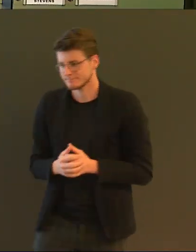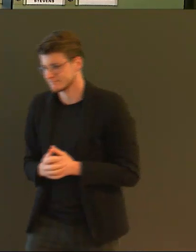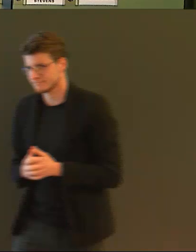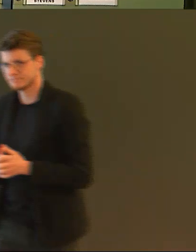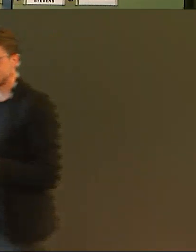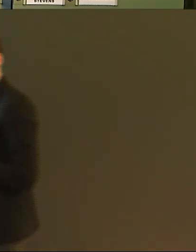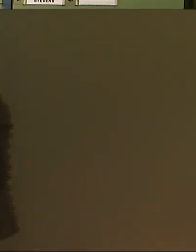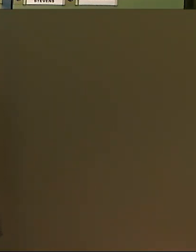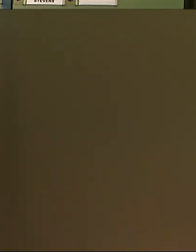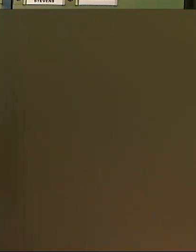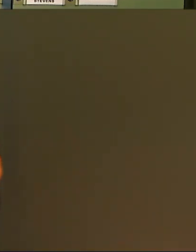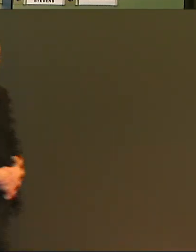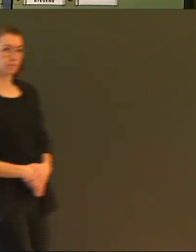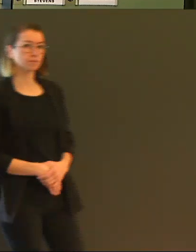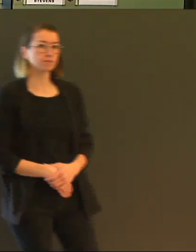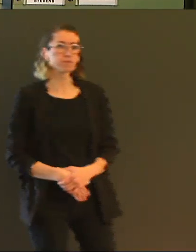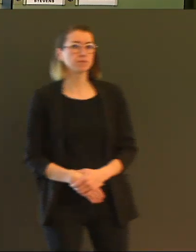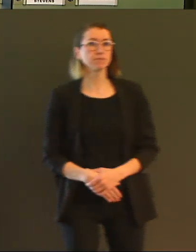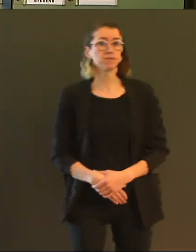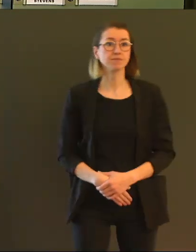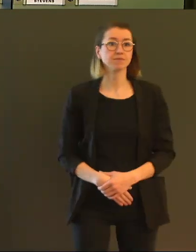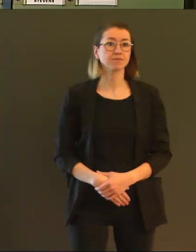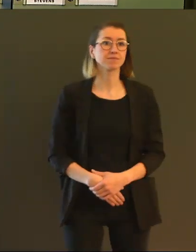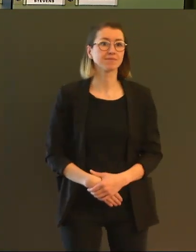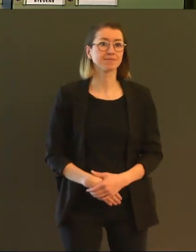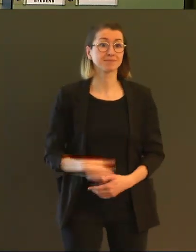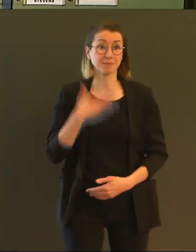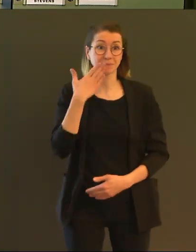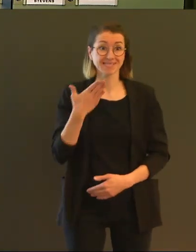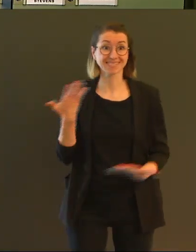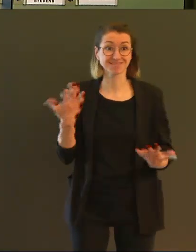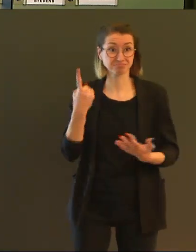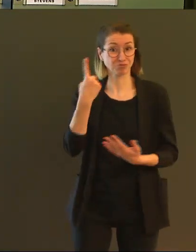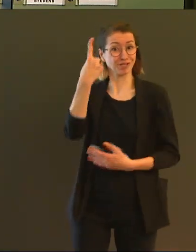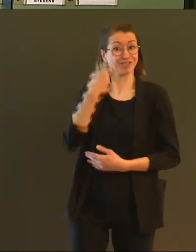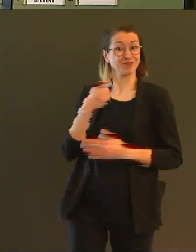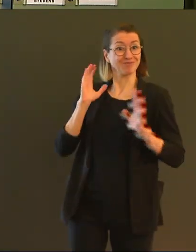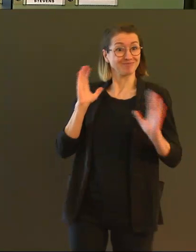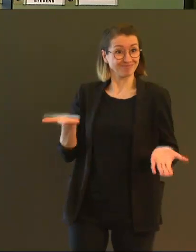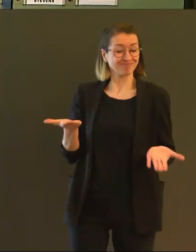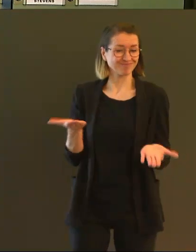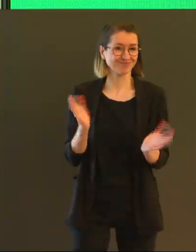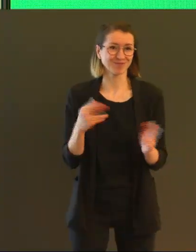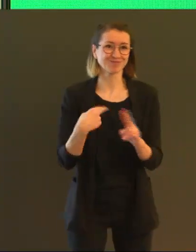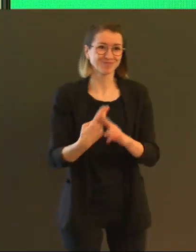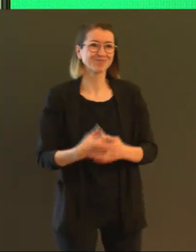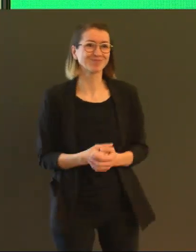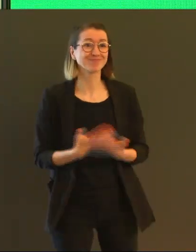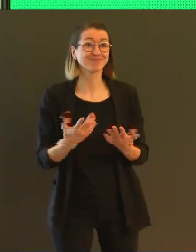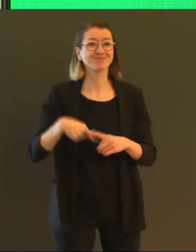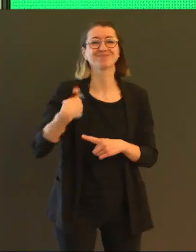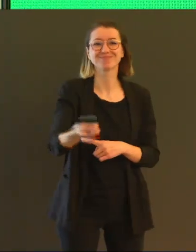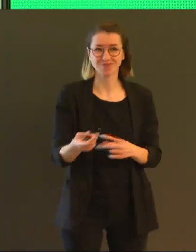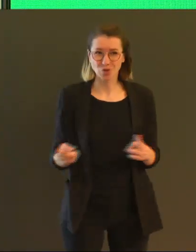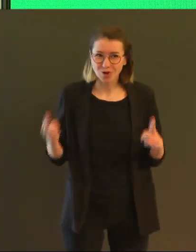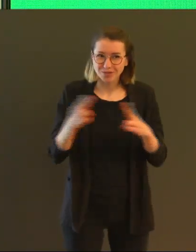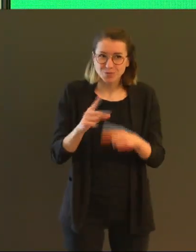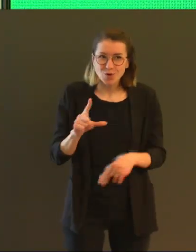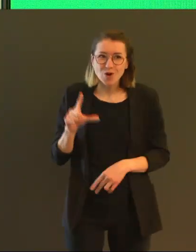Merci, c'était la seule question qui nous était parvenue. Nous allons donc nous retrouver lundi pour un prochain